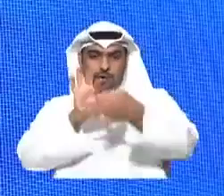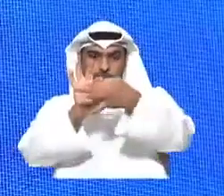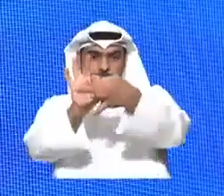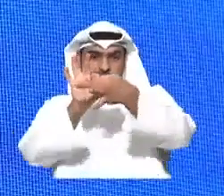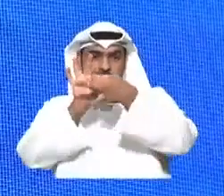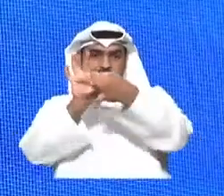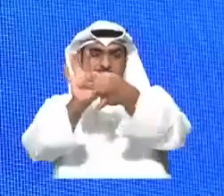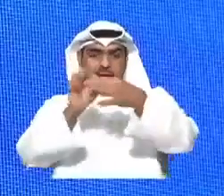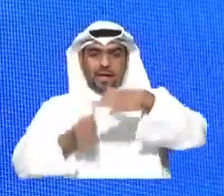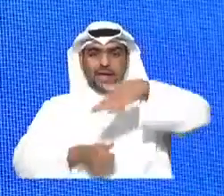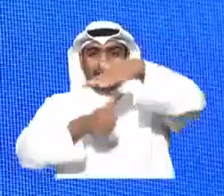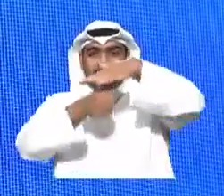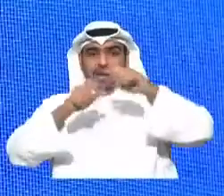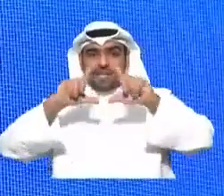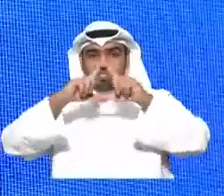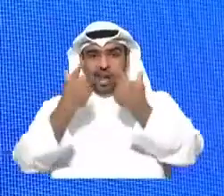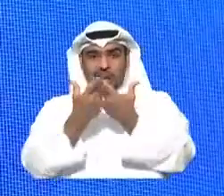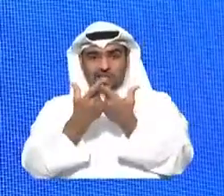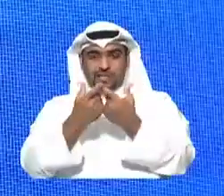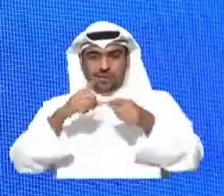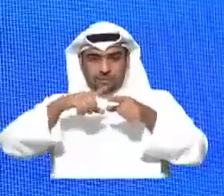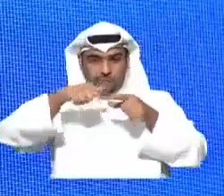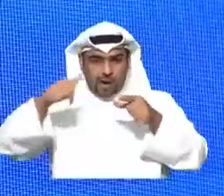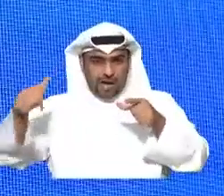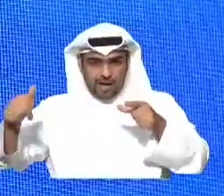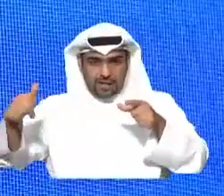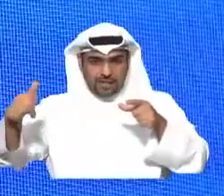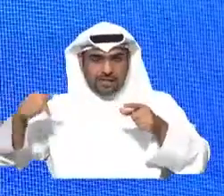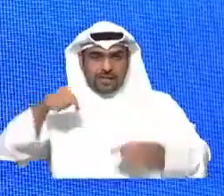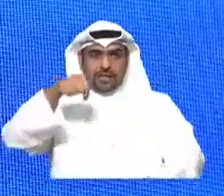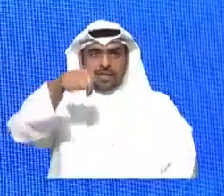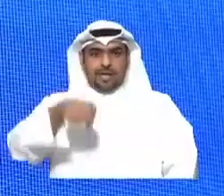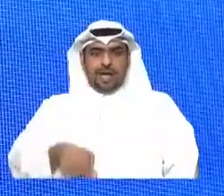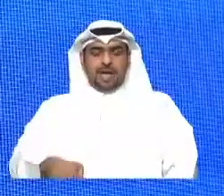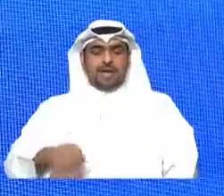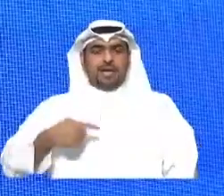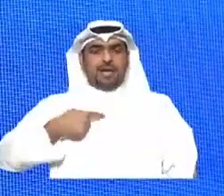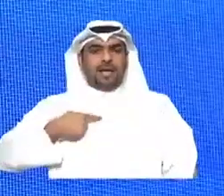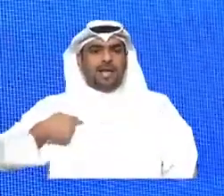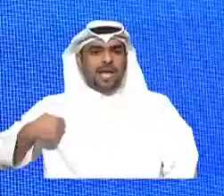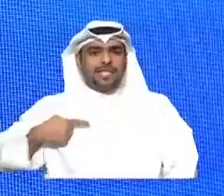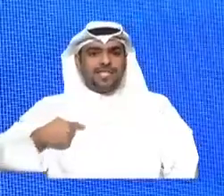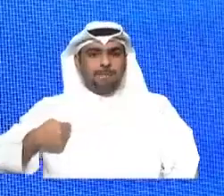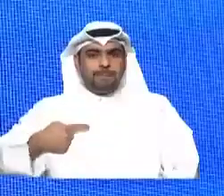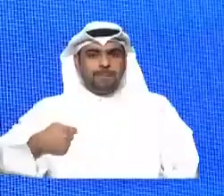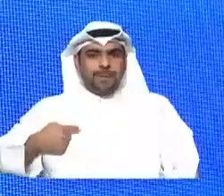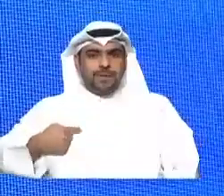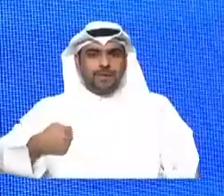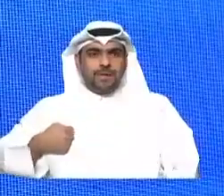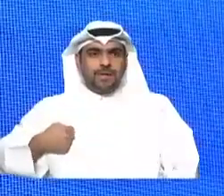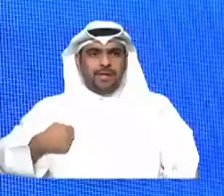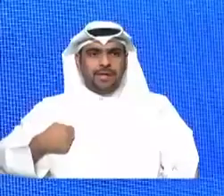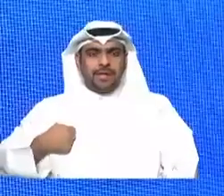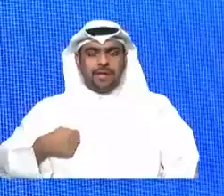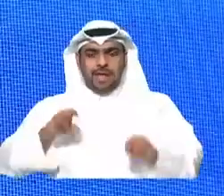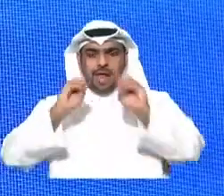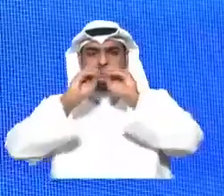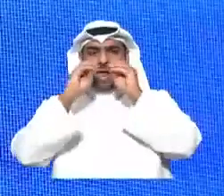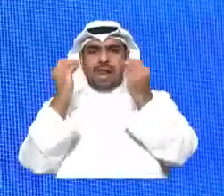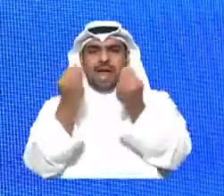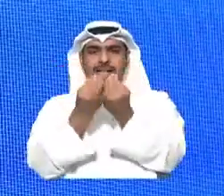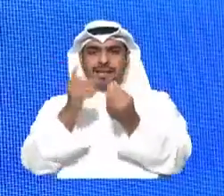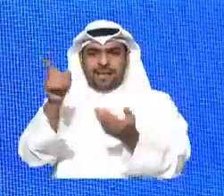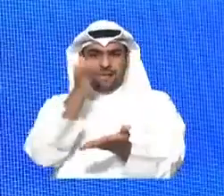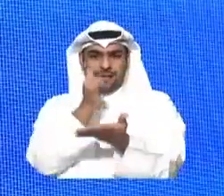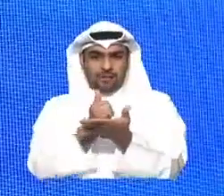اللجان الأولمبية على عدة أمور، تغيير المسمى لهيئة فضل المنازعات إلى